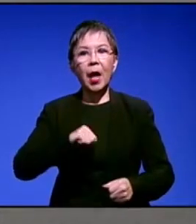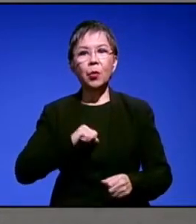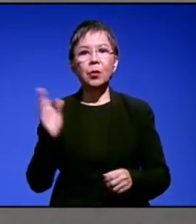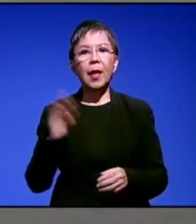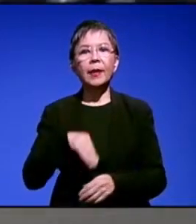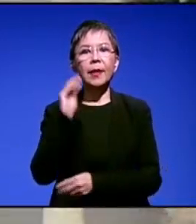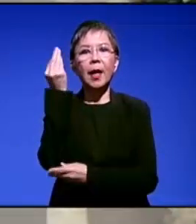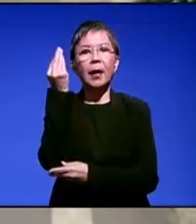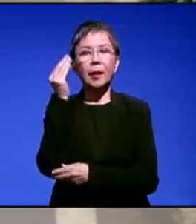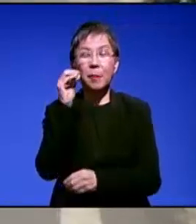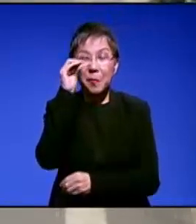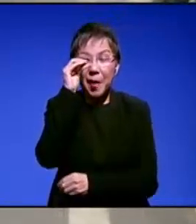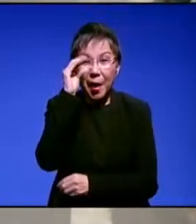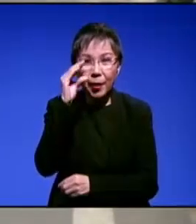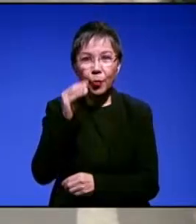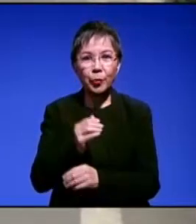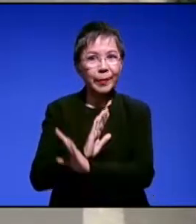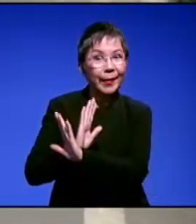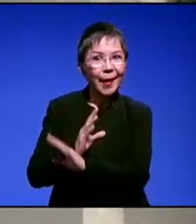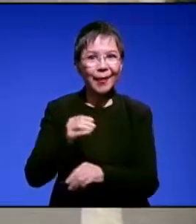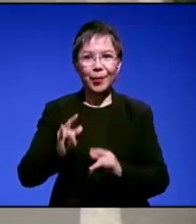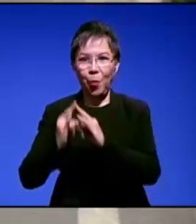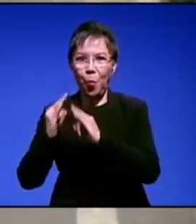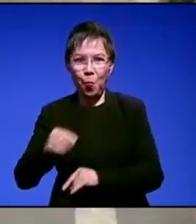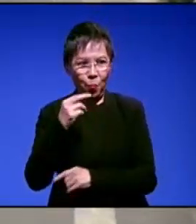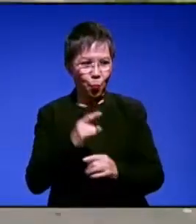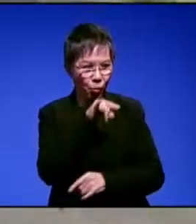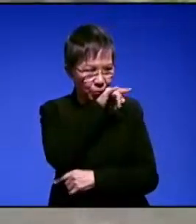dari Jakarta pada dini hari untuk menghindari pos penyekatan.